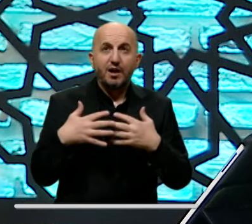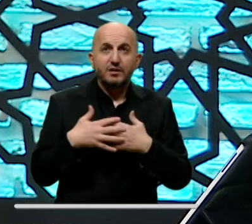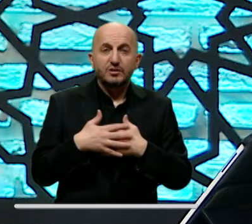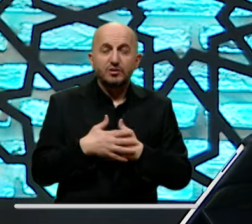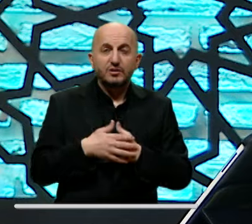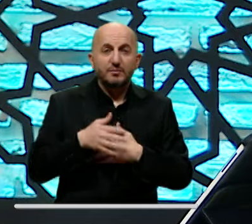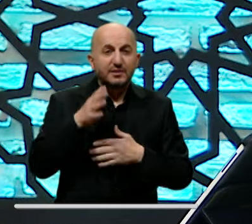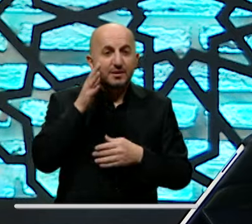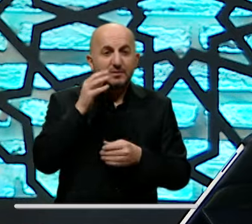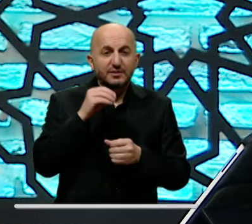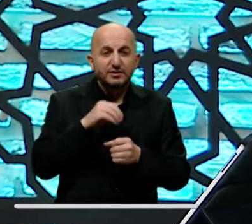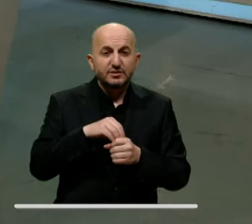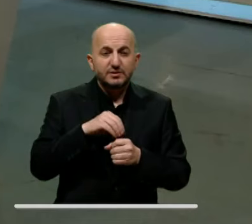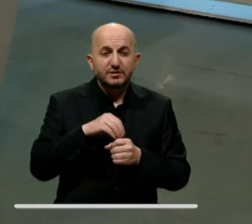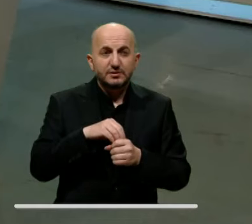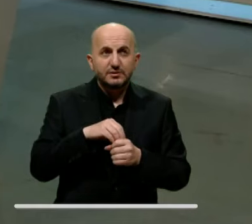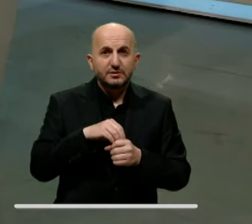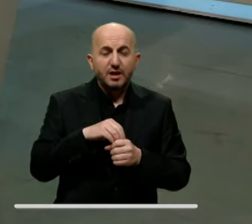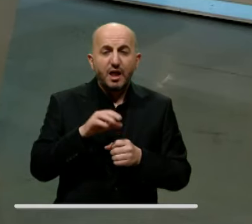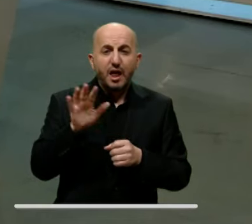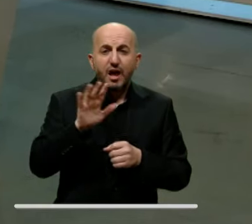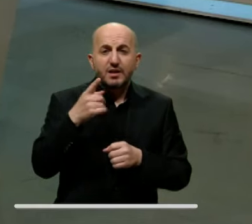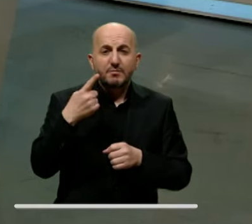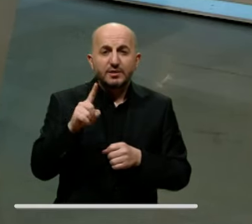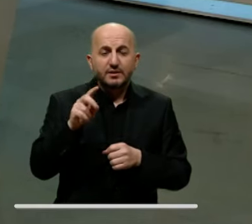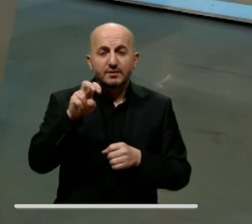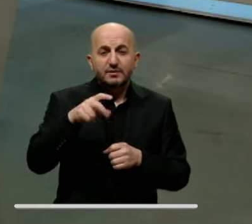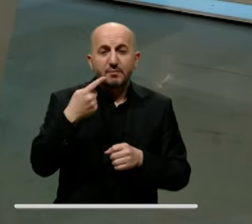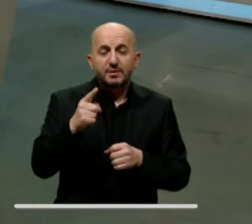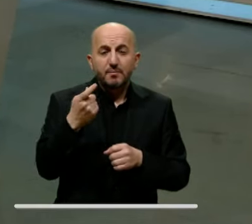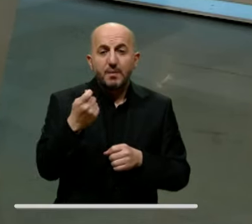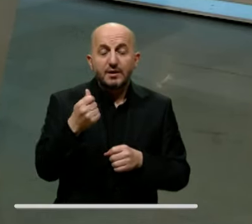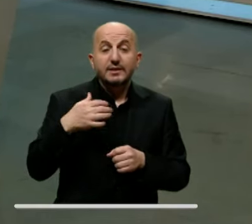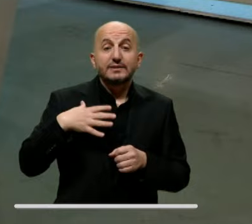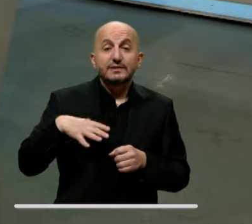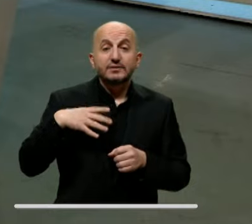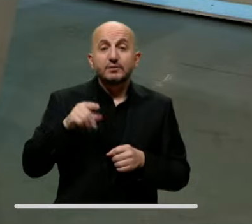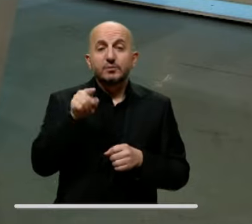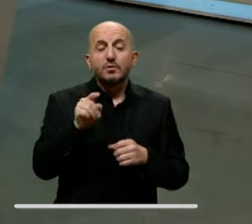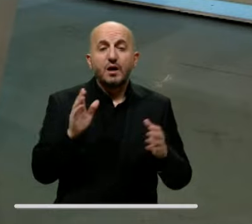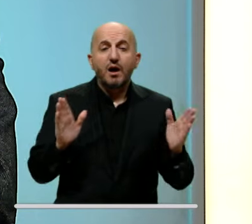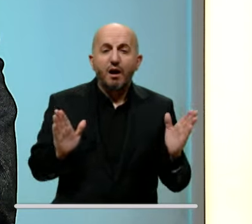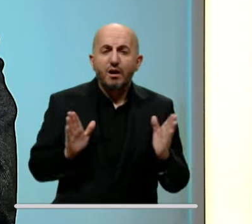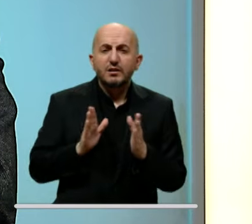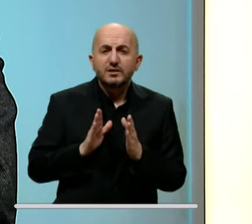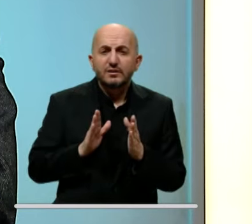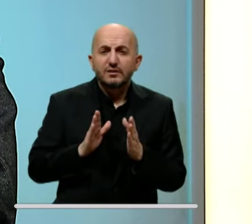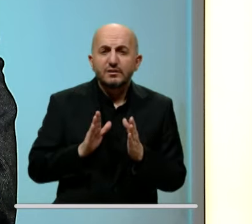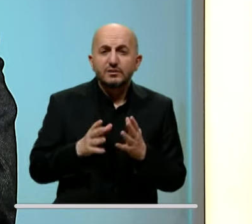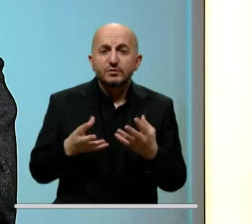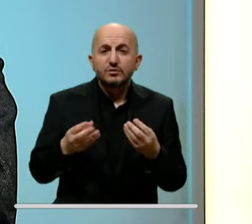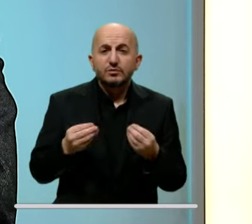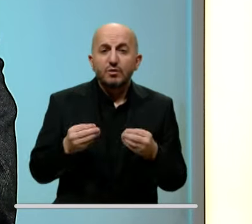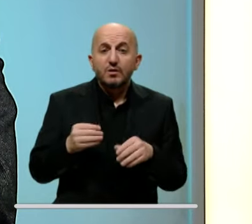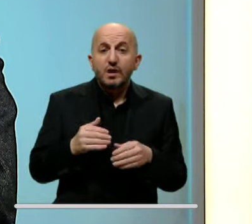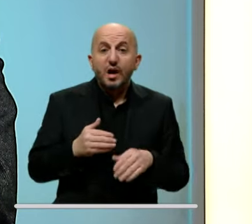Eee 50.000 L 80.000 lira para isteniyor O paranın karşılığında Eee çok geç